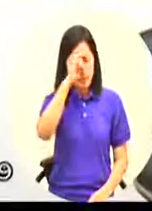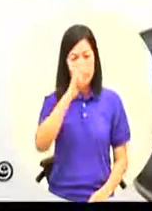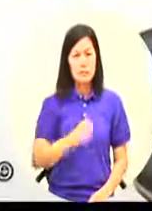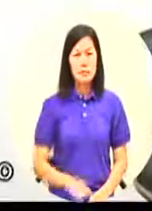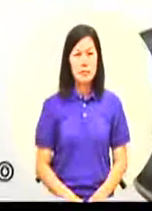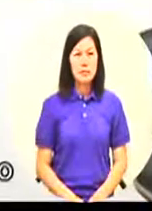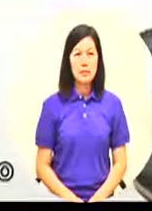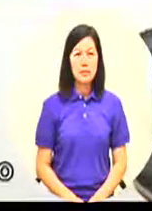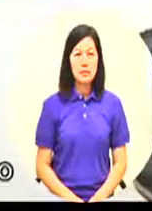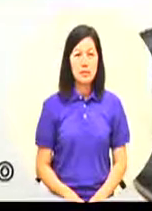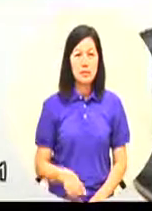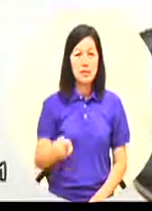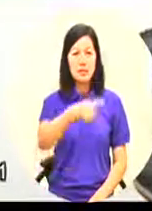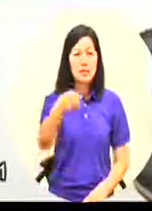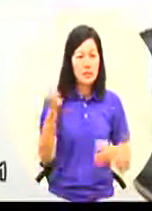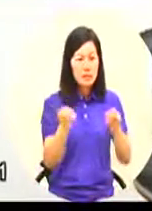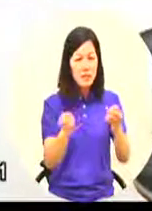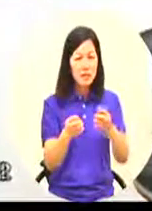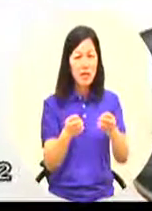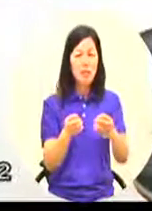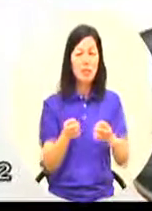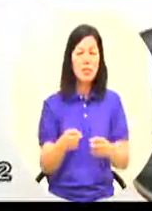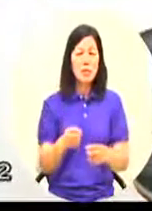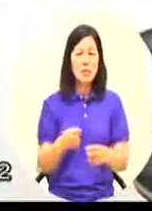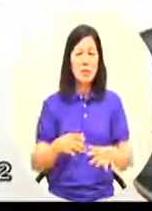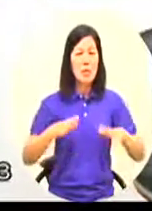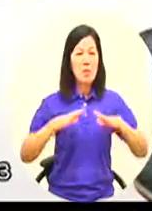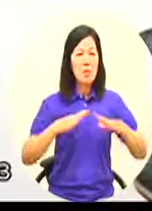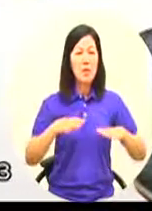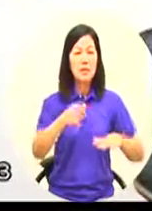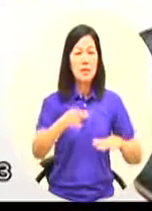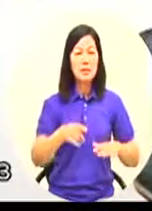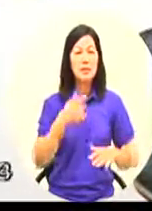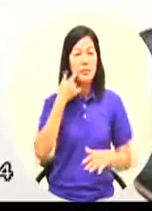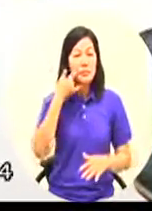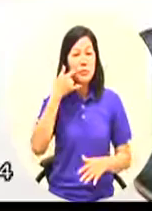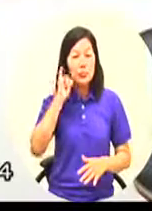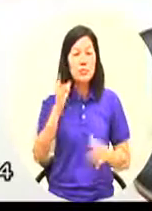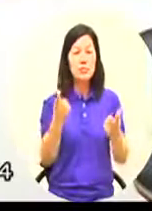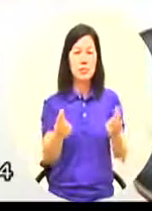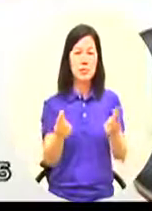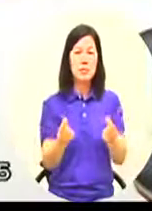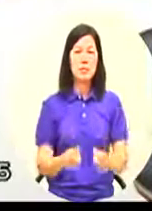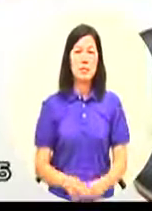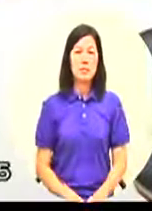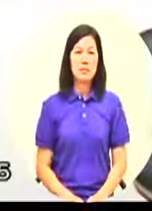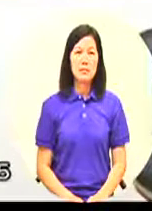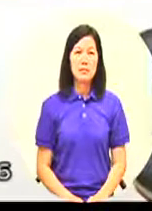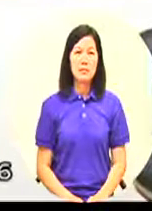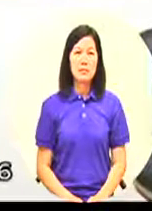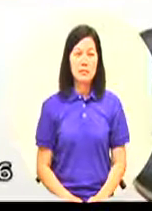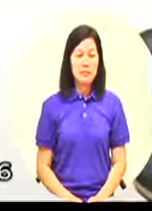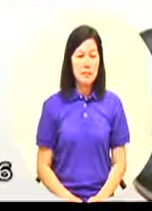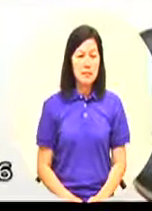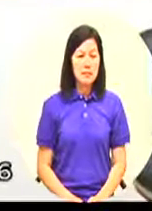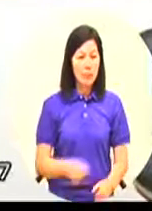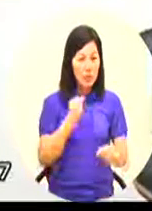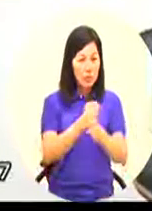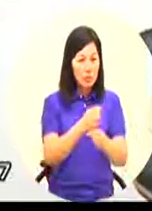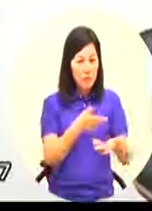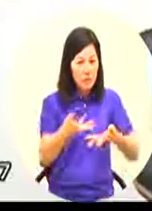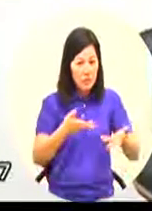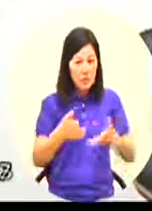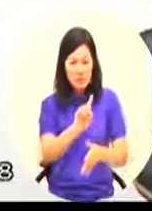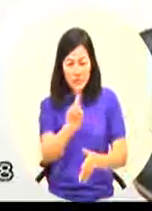我希望人家说的，让他在说官员叫白母官啦，我们做任何的事